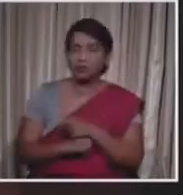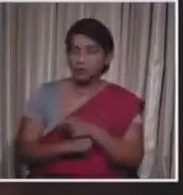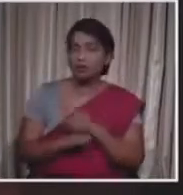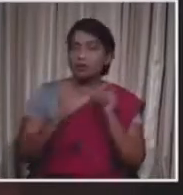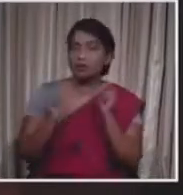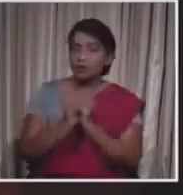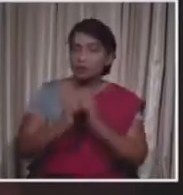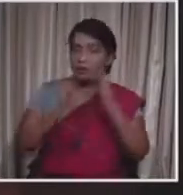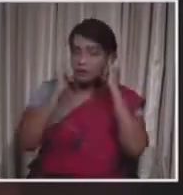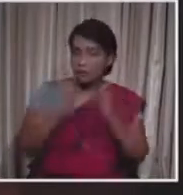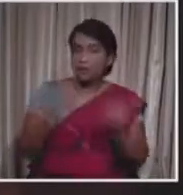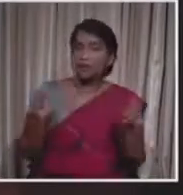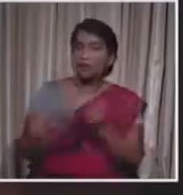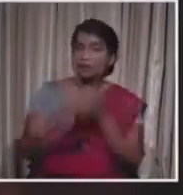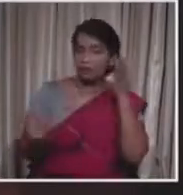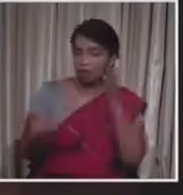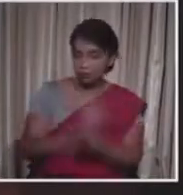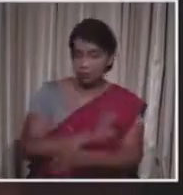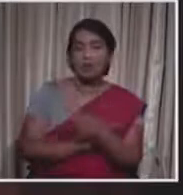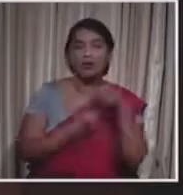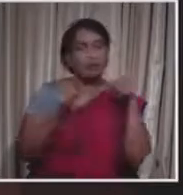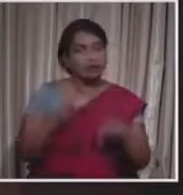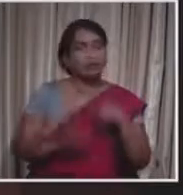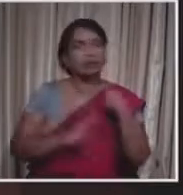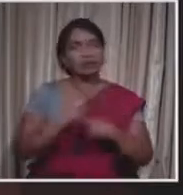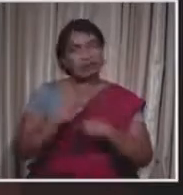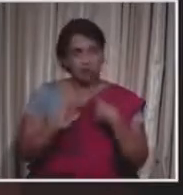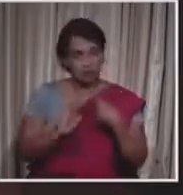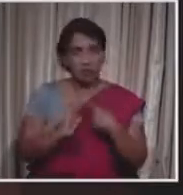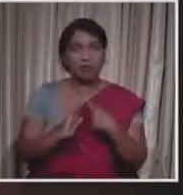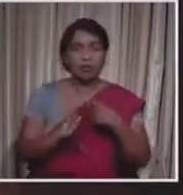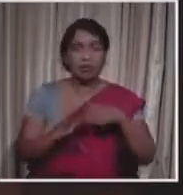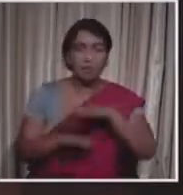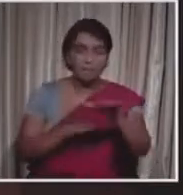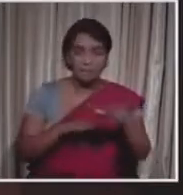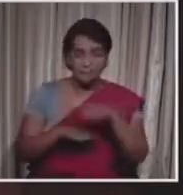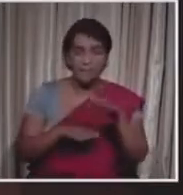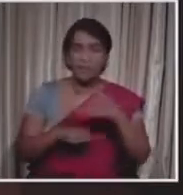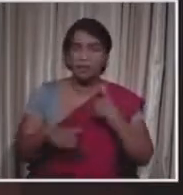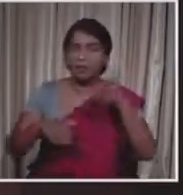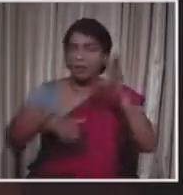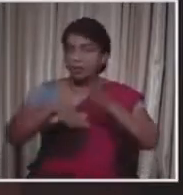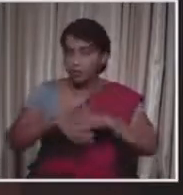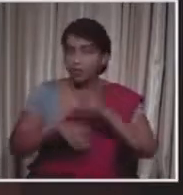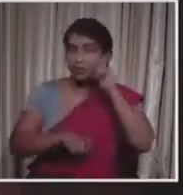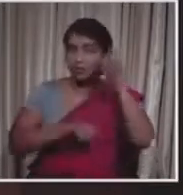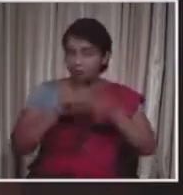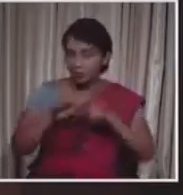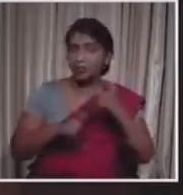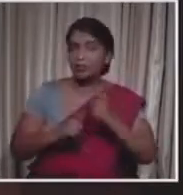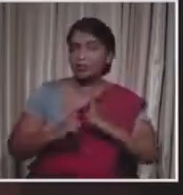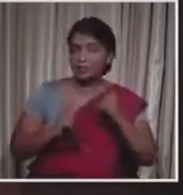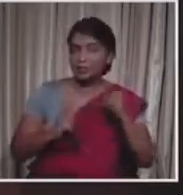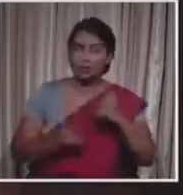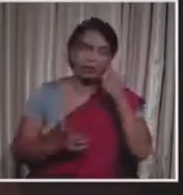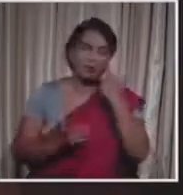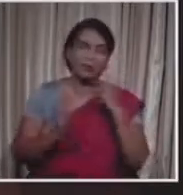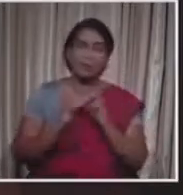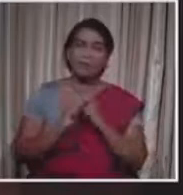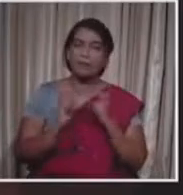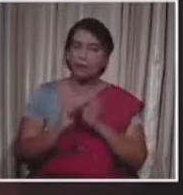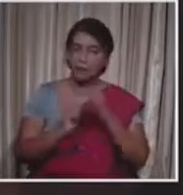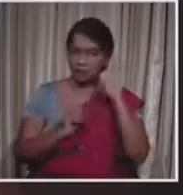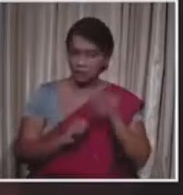කරපු මහා විනාශය තුල තමයි අද මේ රටේ මහ පොළොවේ පය ගහලා ජීවත් වෙන ජනතාව අසරණ භාවයට පත්